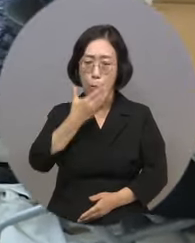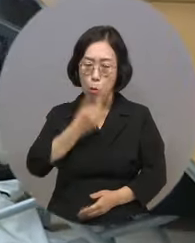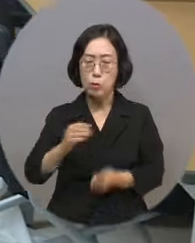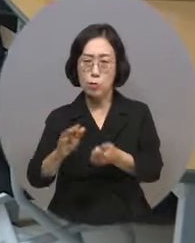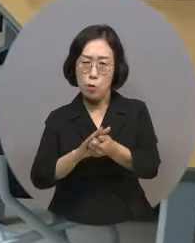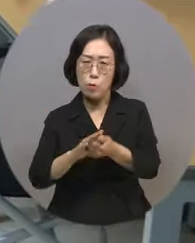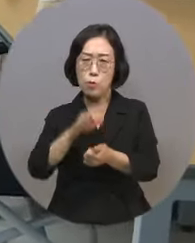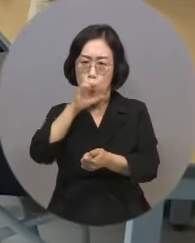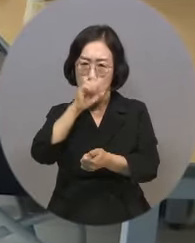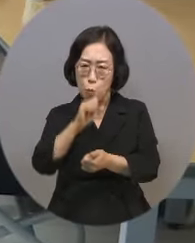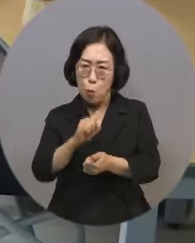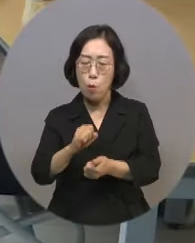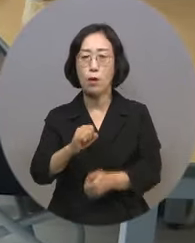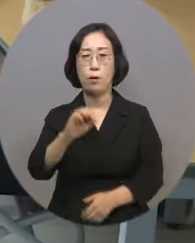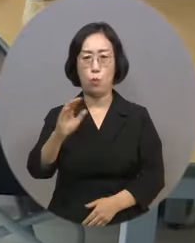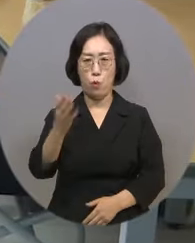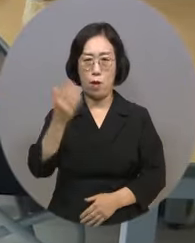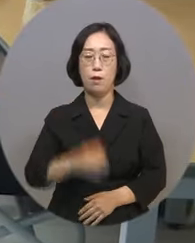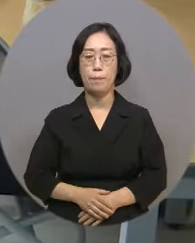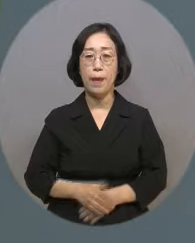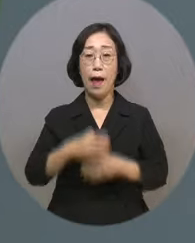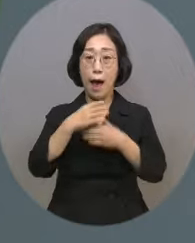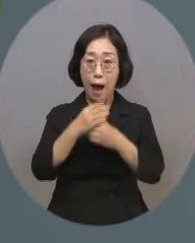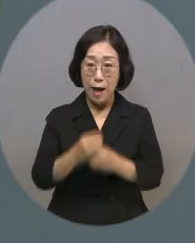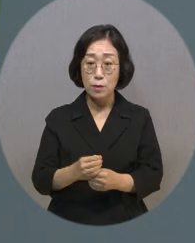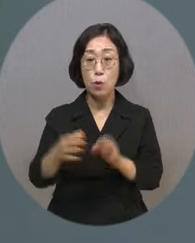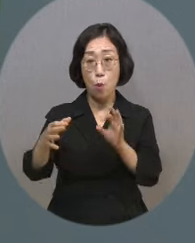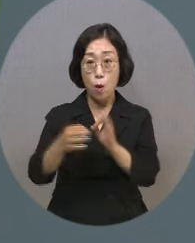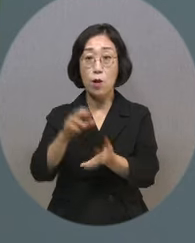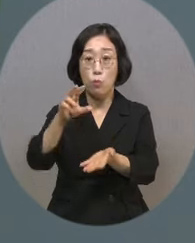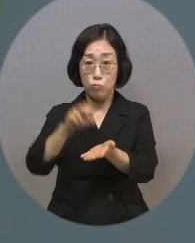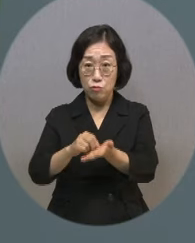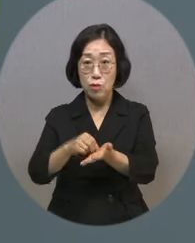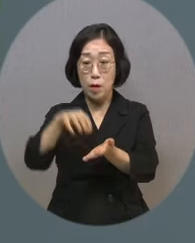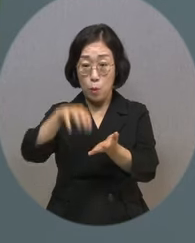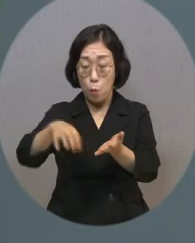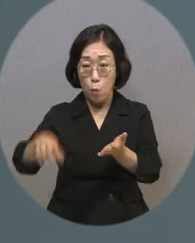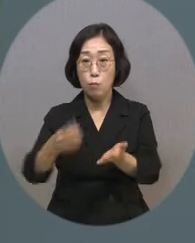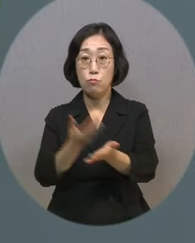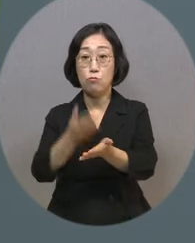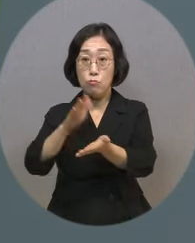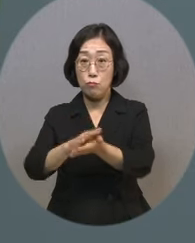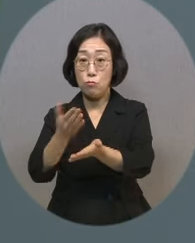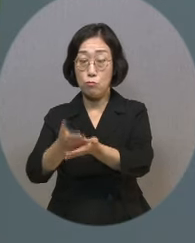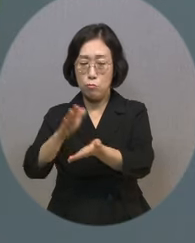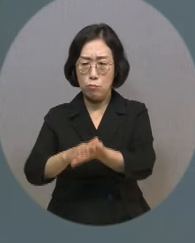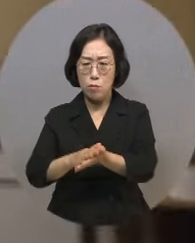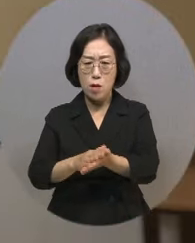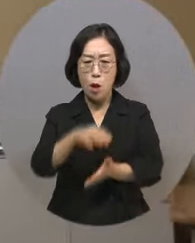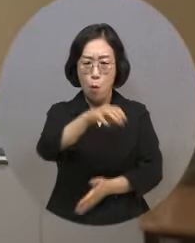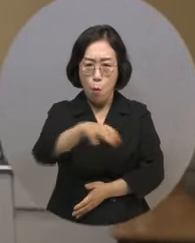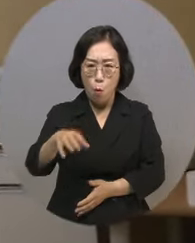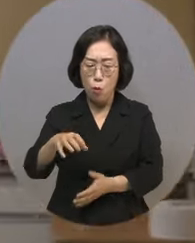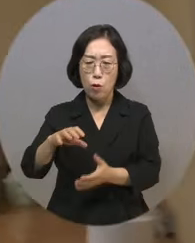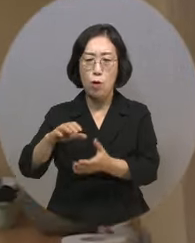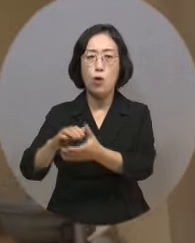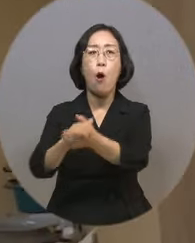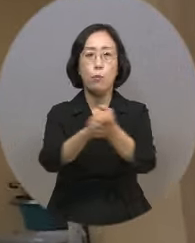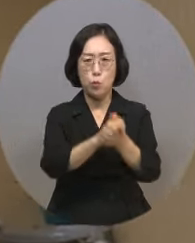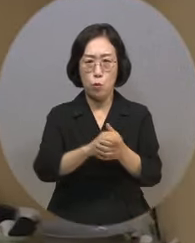향상될 것입니다. 안전과 직결되는 사회복지관의 시설 개선을 위한 각 기관의 협조가